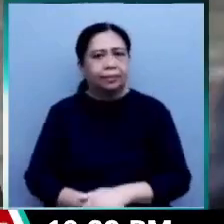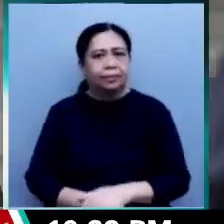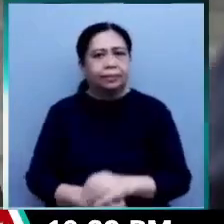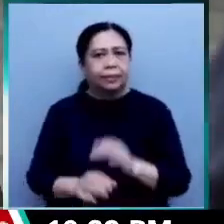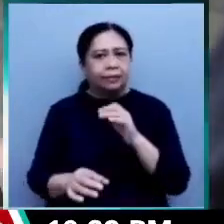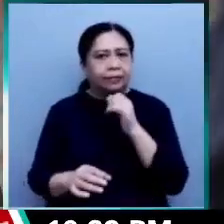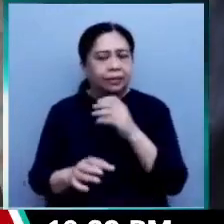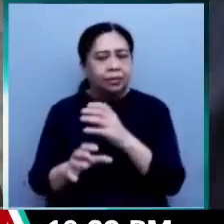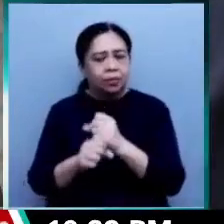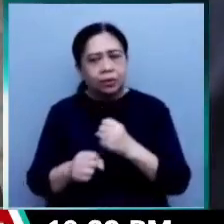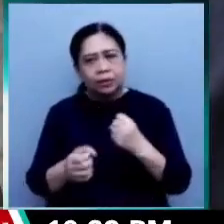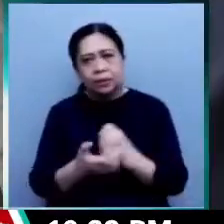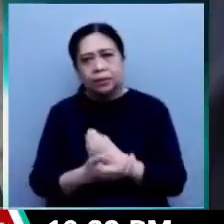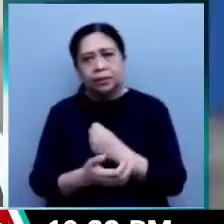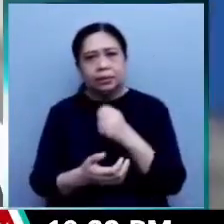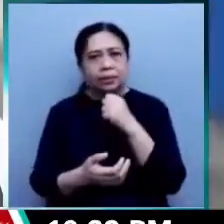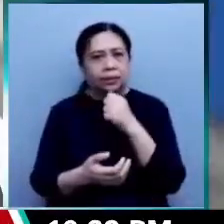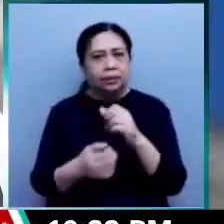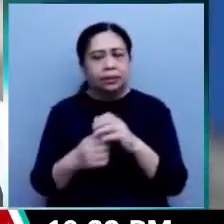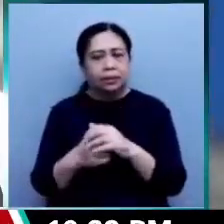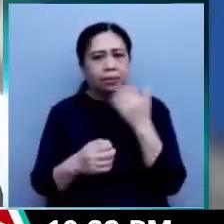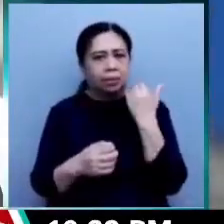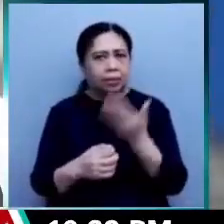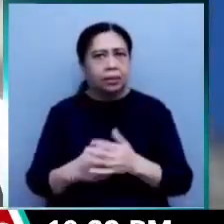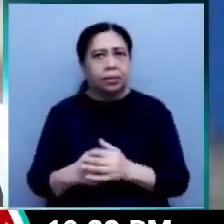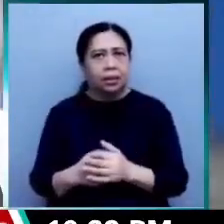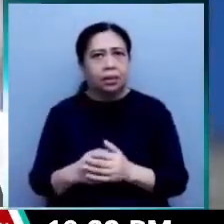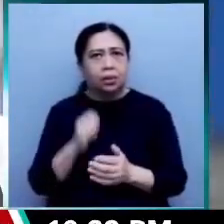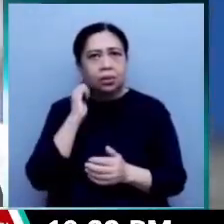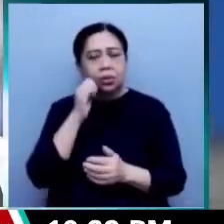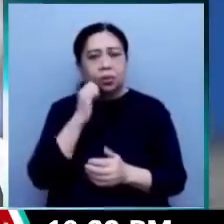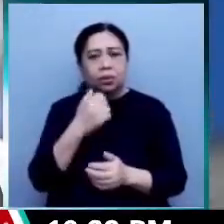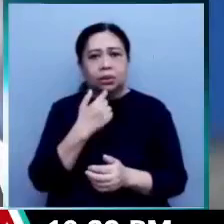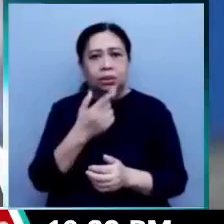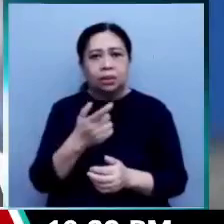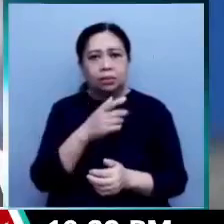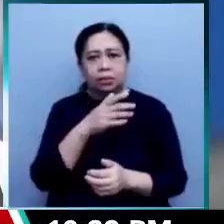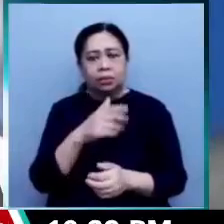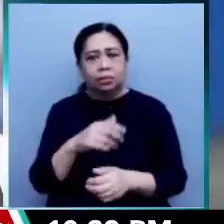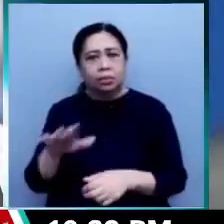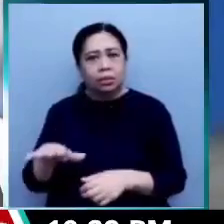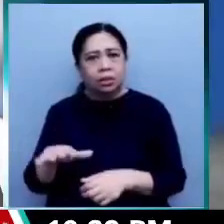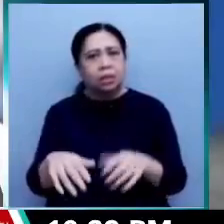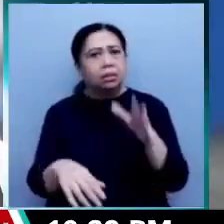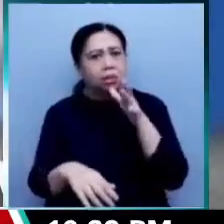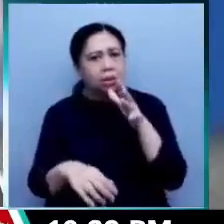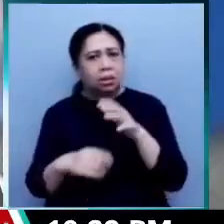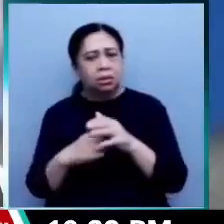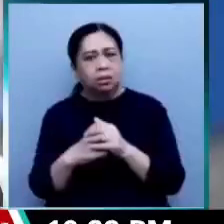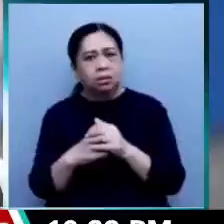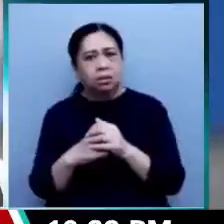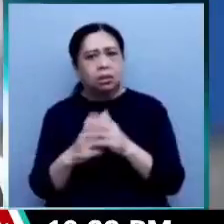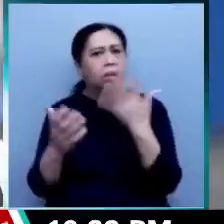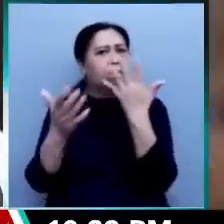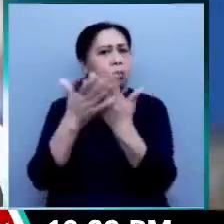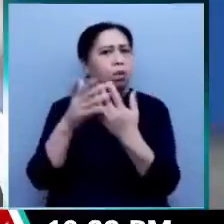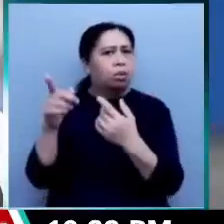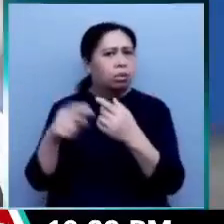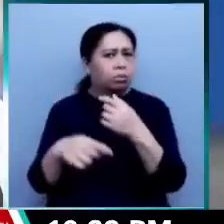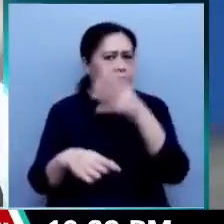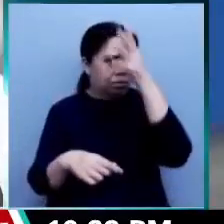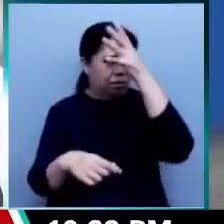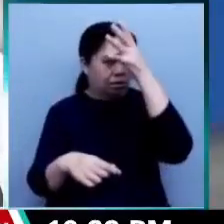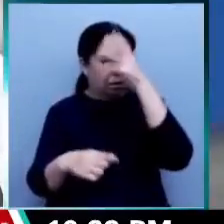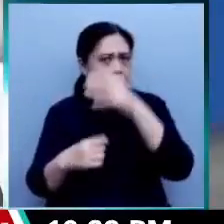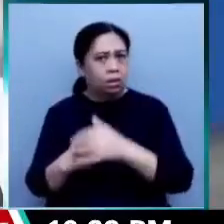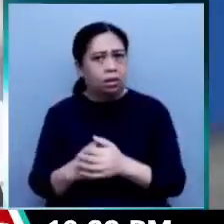yun Hindi naman po yun mamamatay lagi p sinasabi nung bata na nanay ipakulong muna po si Papa